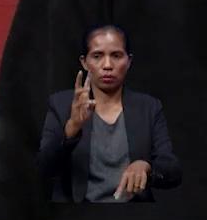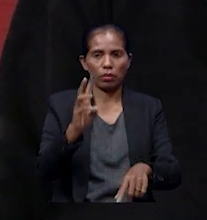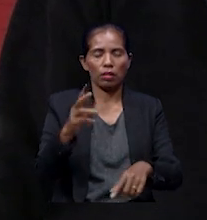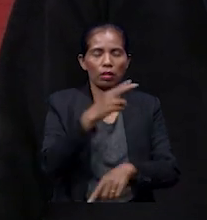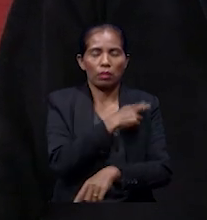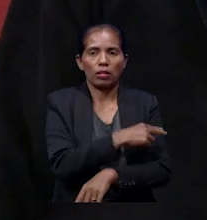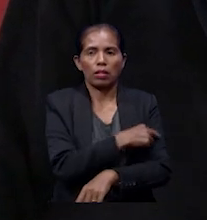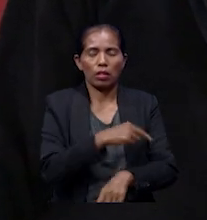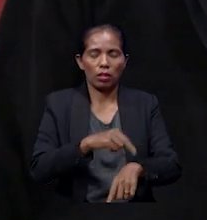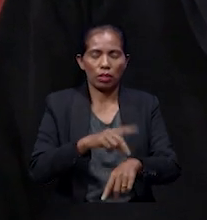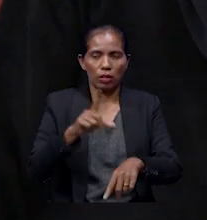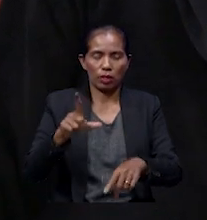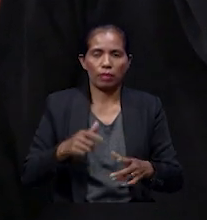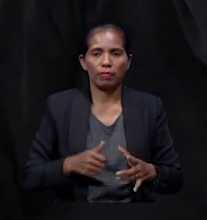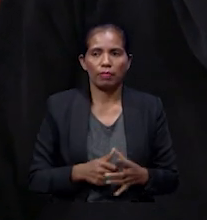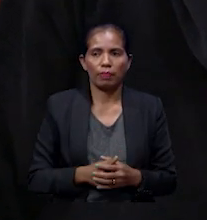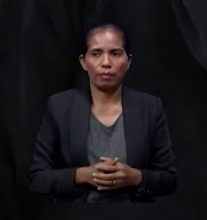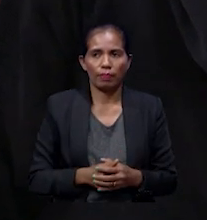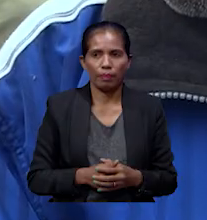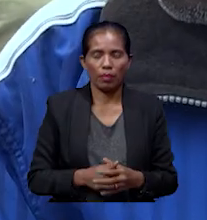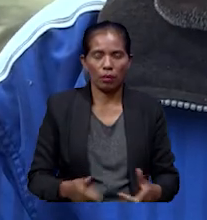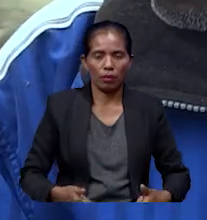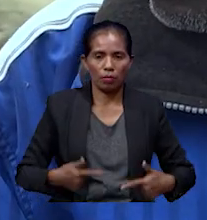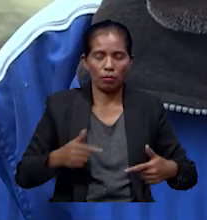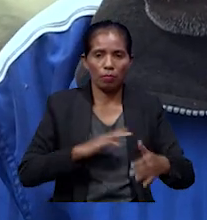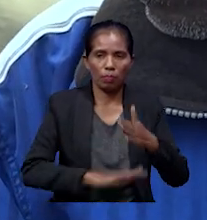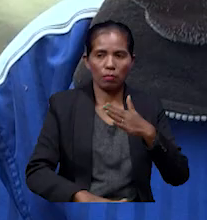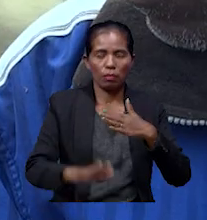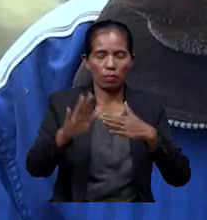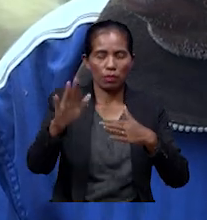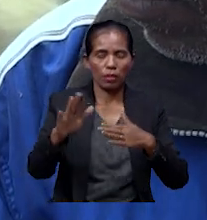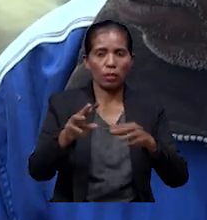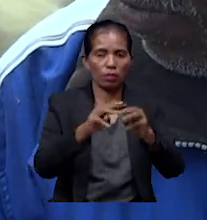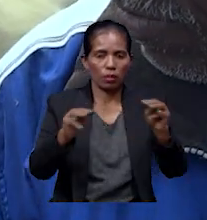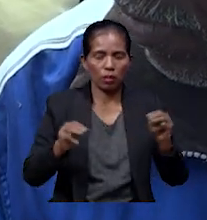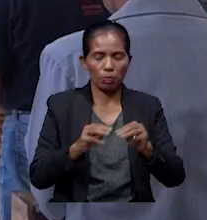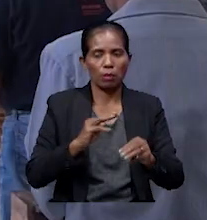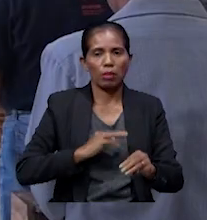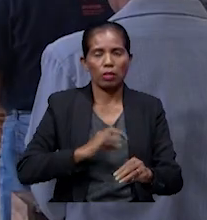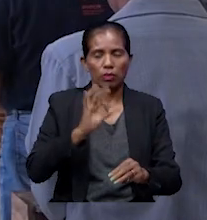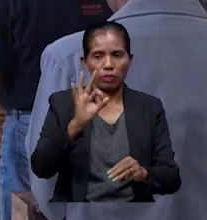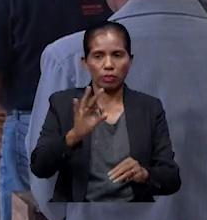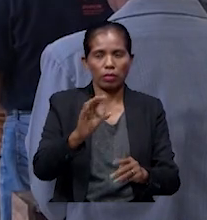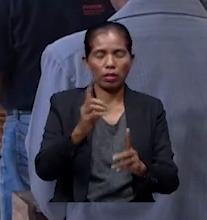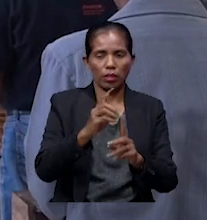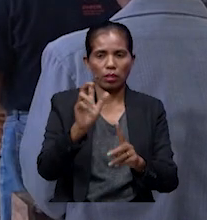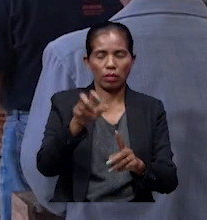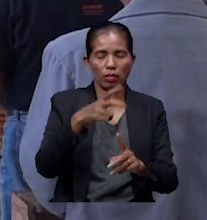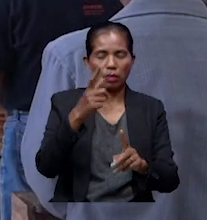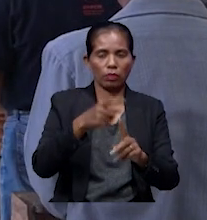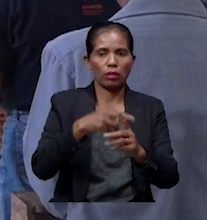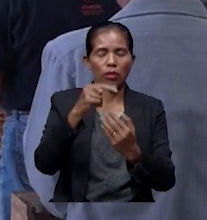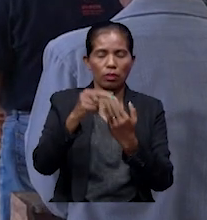Hospital Nacional Guido Valadares. Saudoso mores ia turiskai munisipu Manufahi ia lorong Sanusintolu fulo novembro tinerim